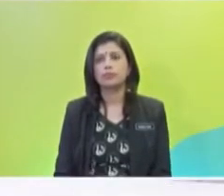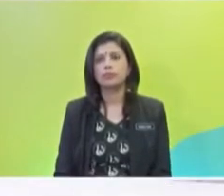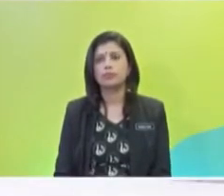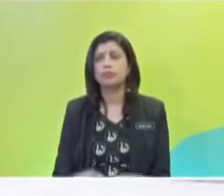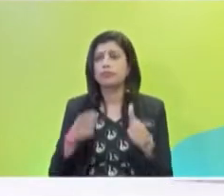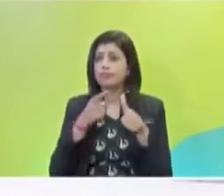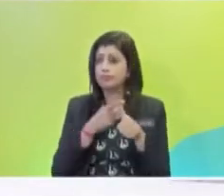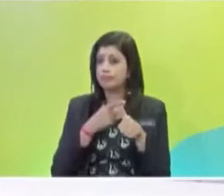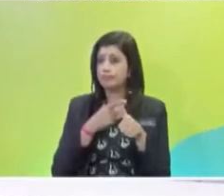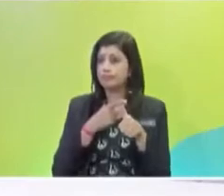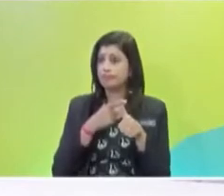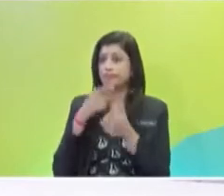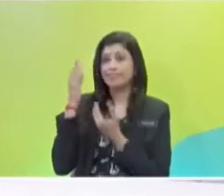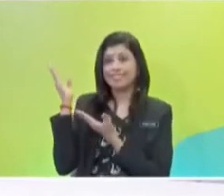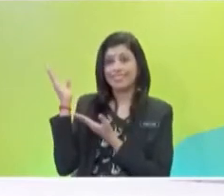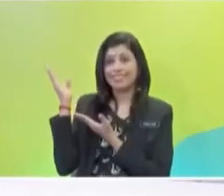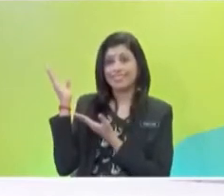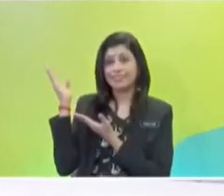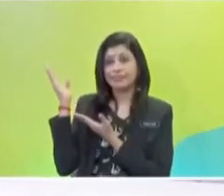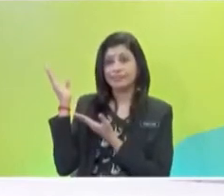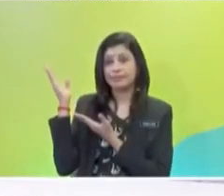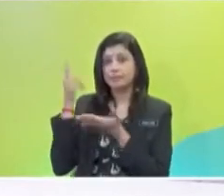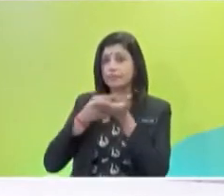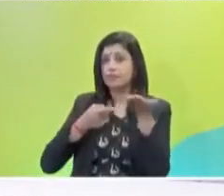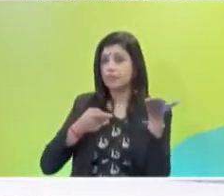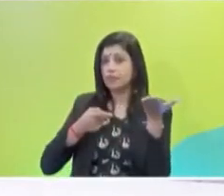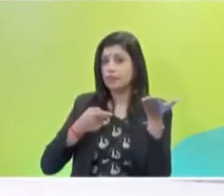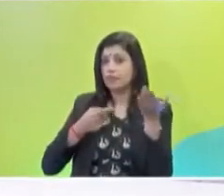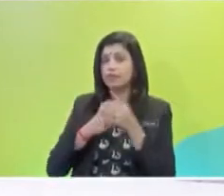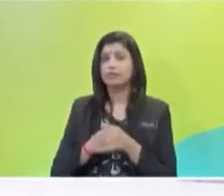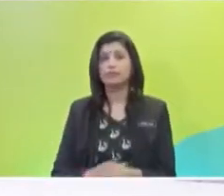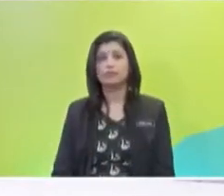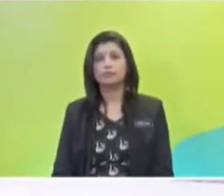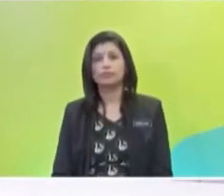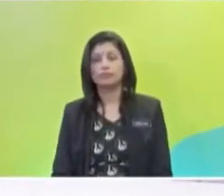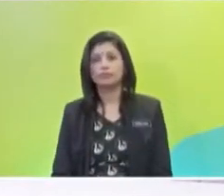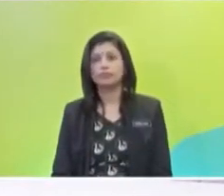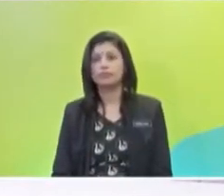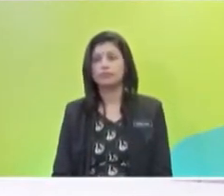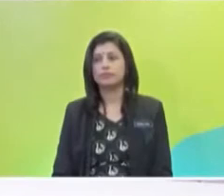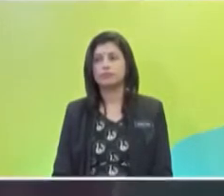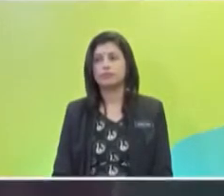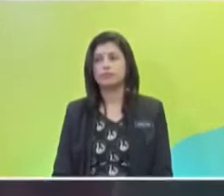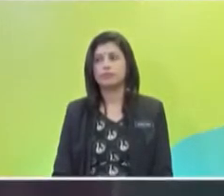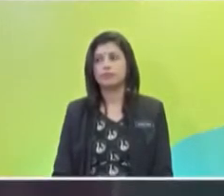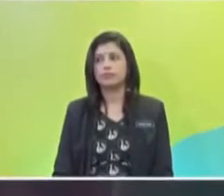pertama. Menu pertama kita. Okey. Cikgu bacakan dulu.